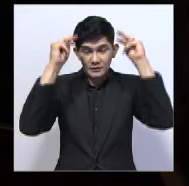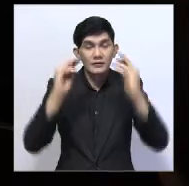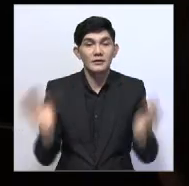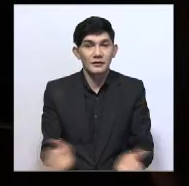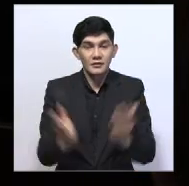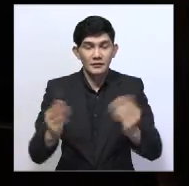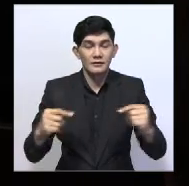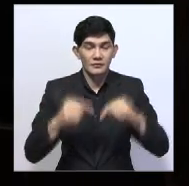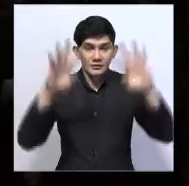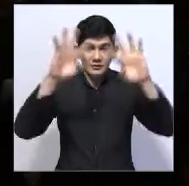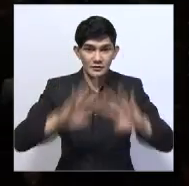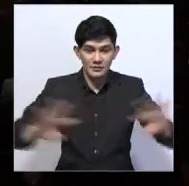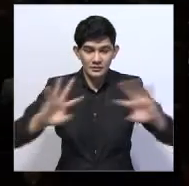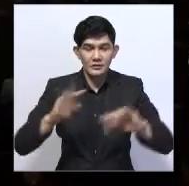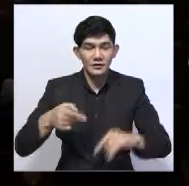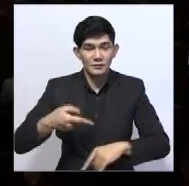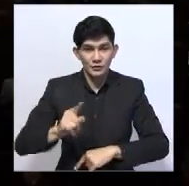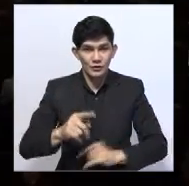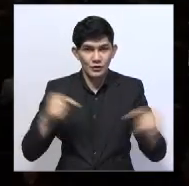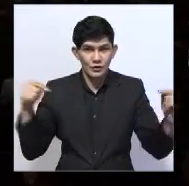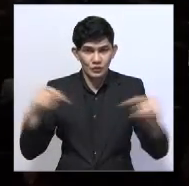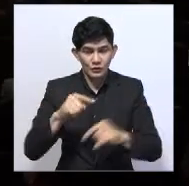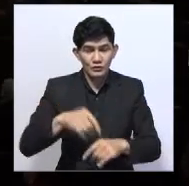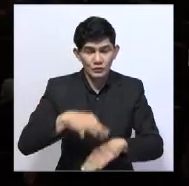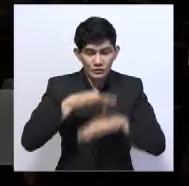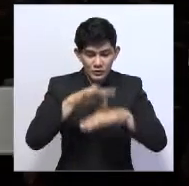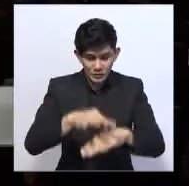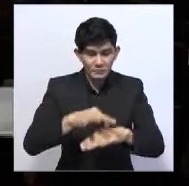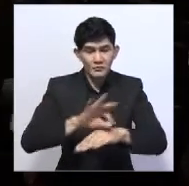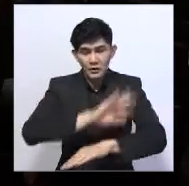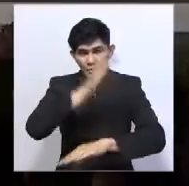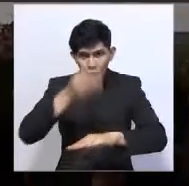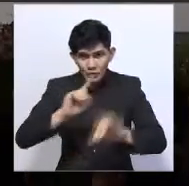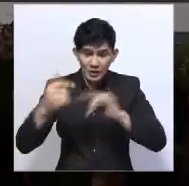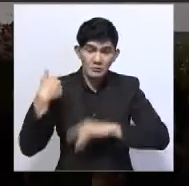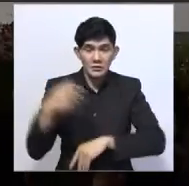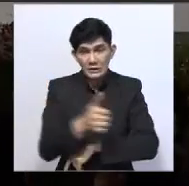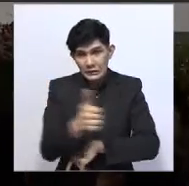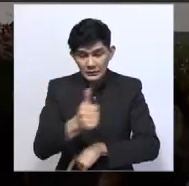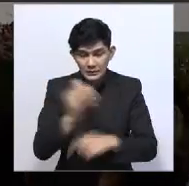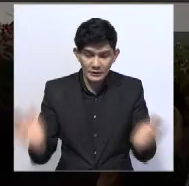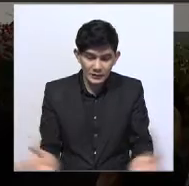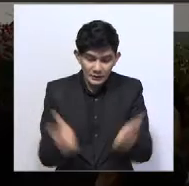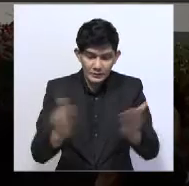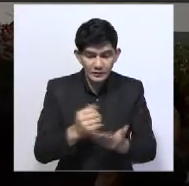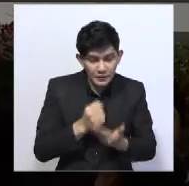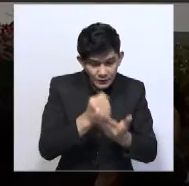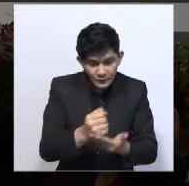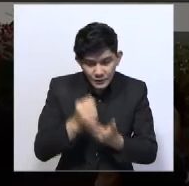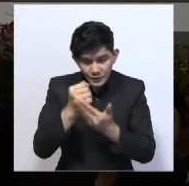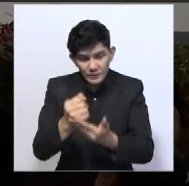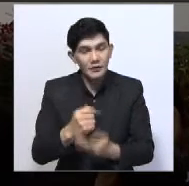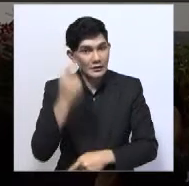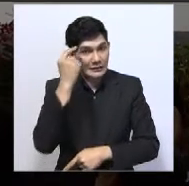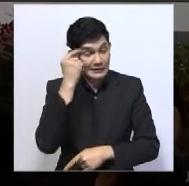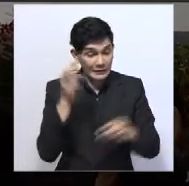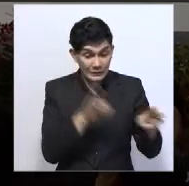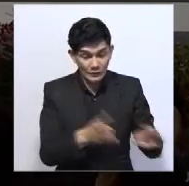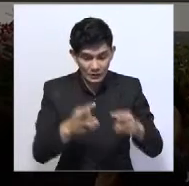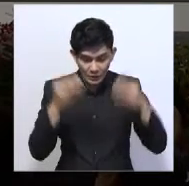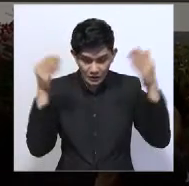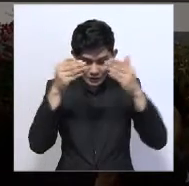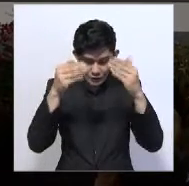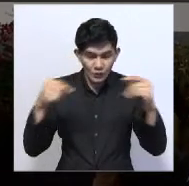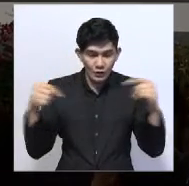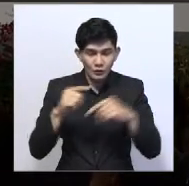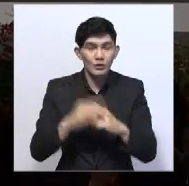นะครับสนับสนุนให้อาเซียนใช้ประโยชน์จากที่ตั้งที่ได้เปรียบทางภูมิรัฐศาสตร์โดยมีการผลักดันและช่วยกันขับเคลื่อนแนวคิดอินโดแปซิ